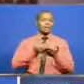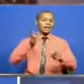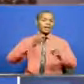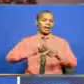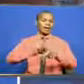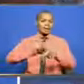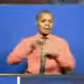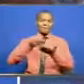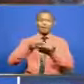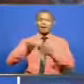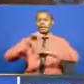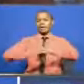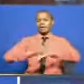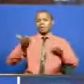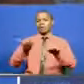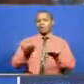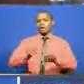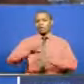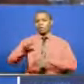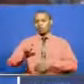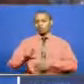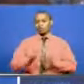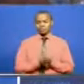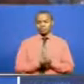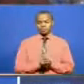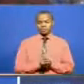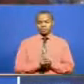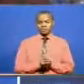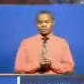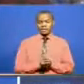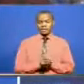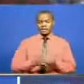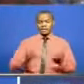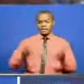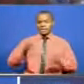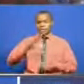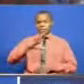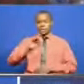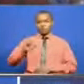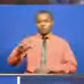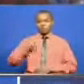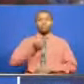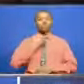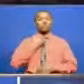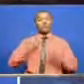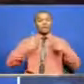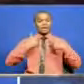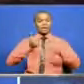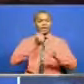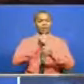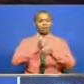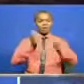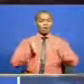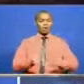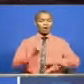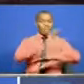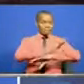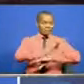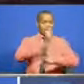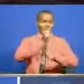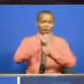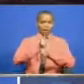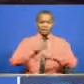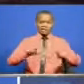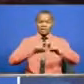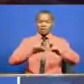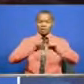nitatoa wapi? Oparanya ametoa wito kwa wahudumu wa afya wanaogoma warejee kazini na kuisaidia nchi hii